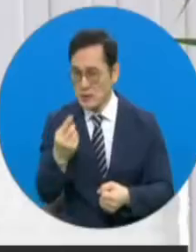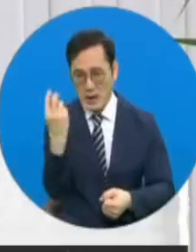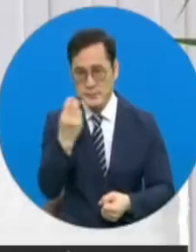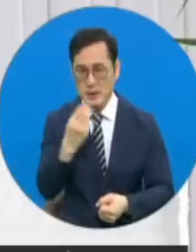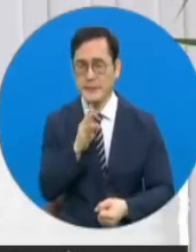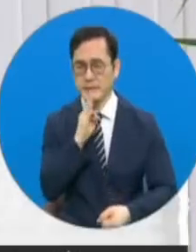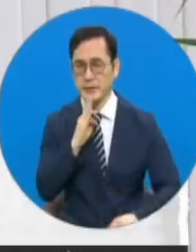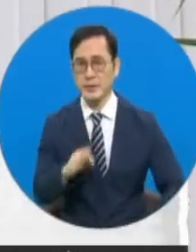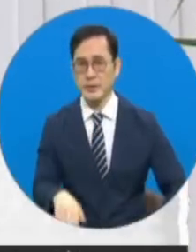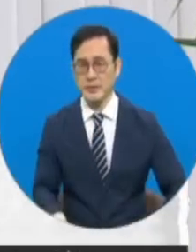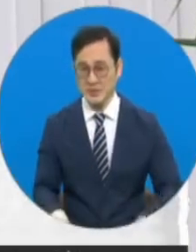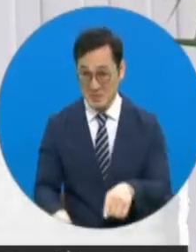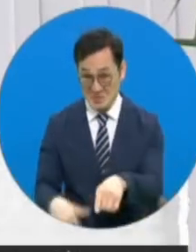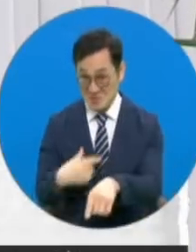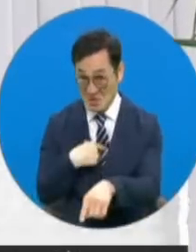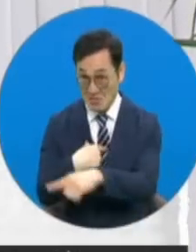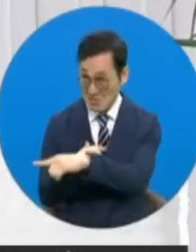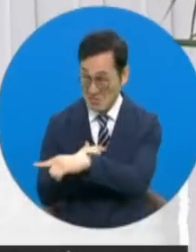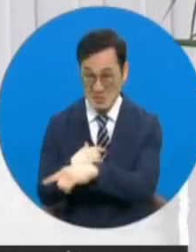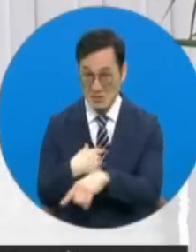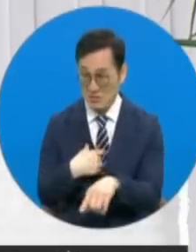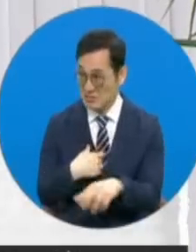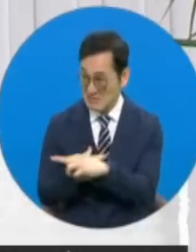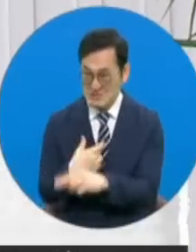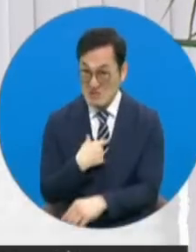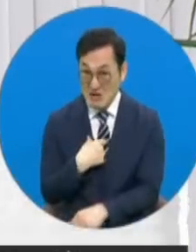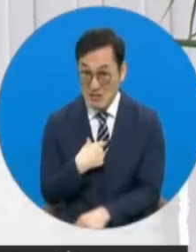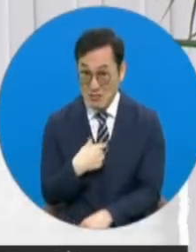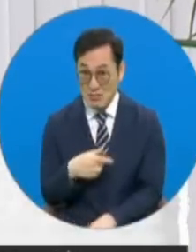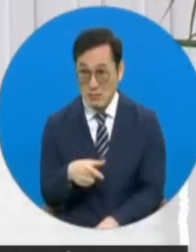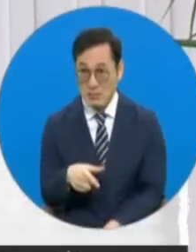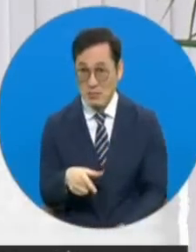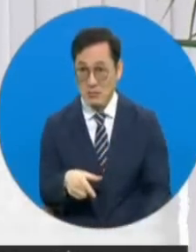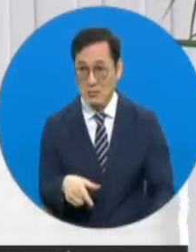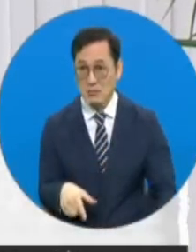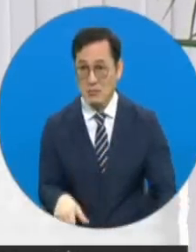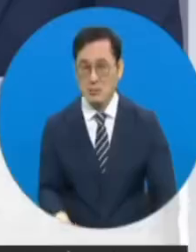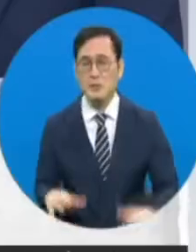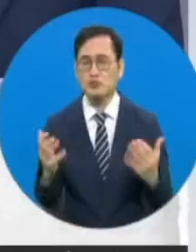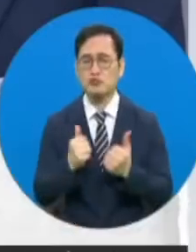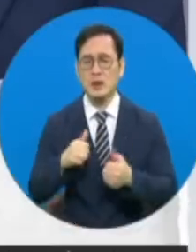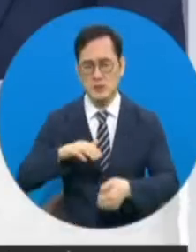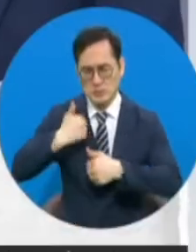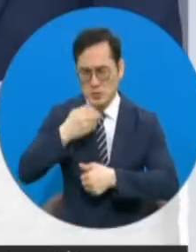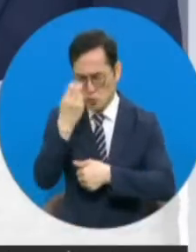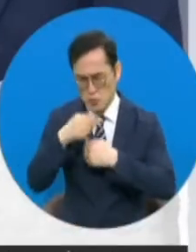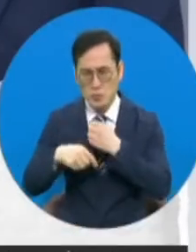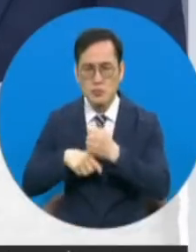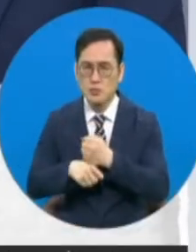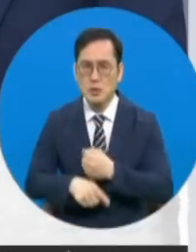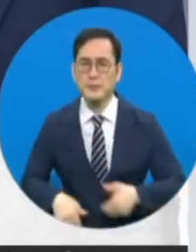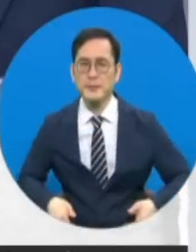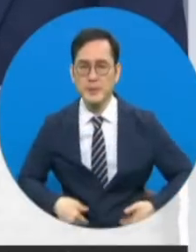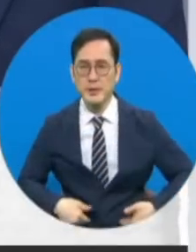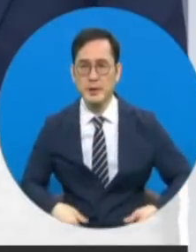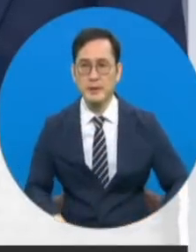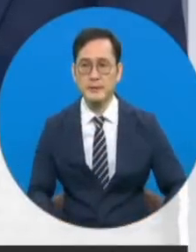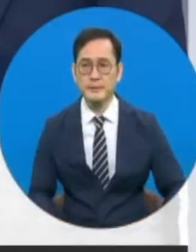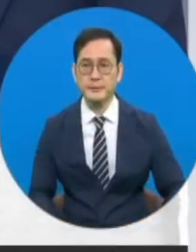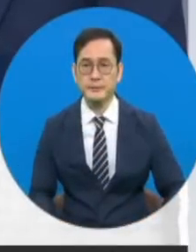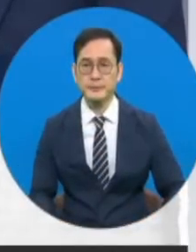그것이 불가능하다 그것이 뭐 여러 가지 절차가 있다라고 하면 국정조사도 해야 된다고 저는 생각합니다